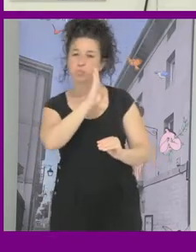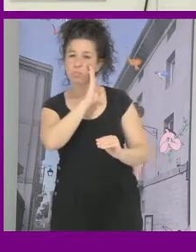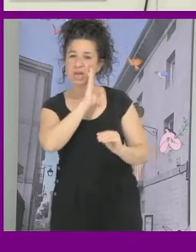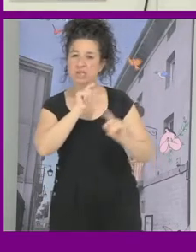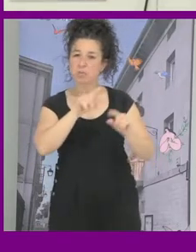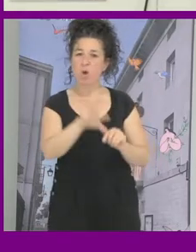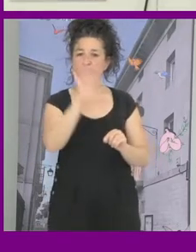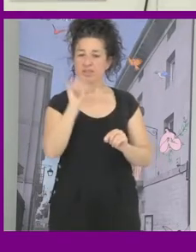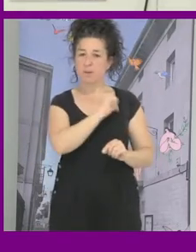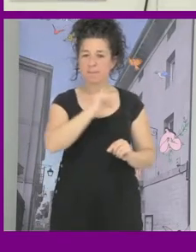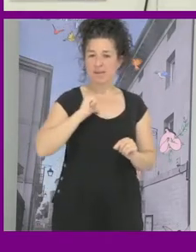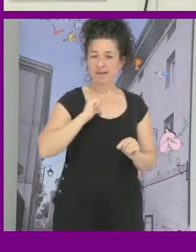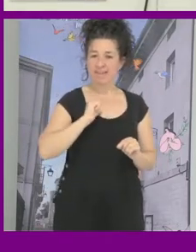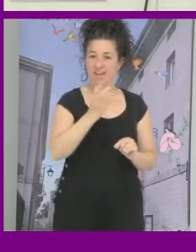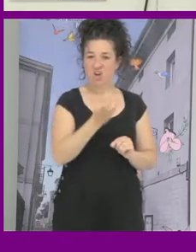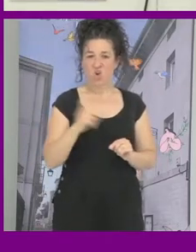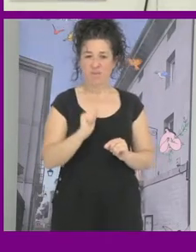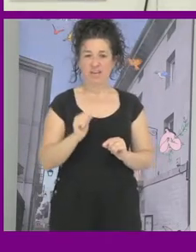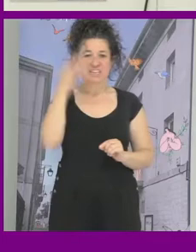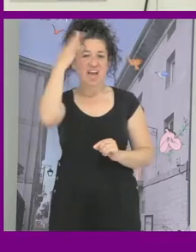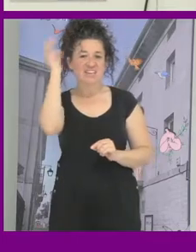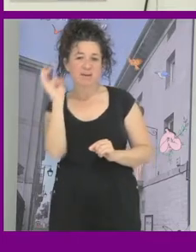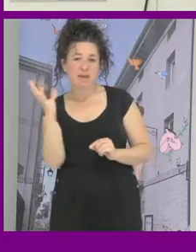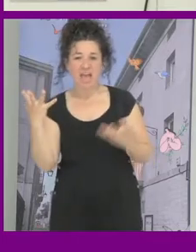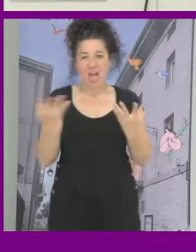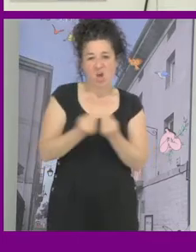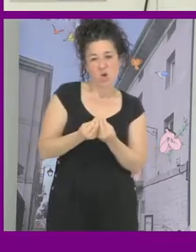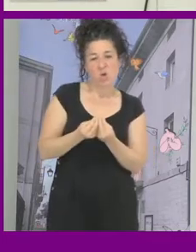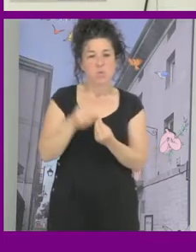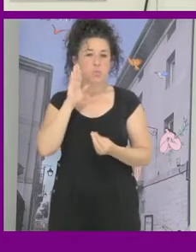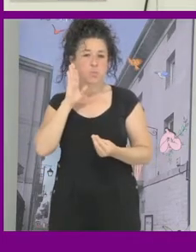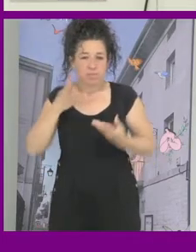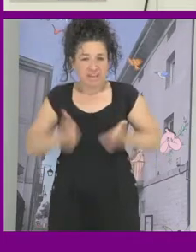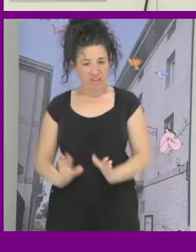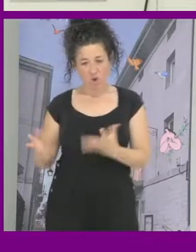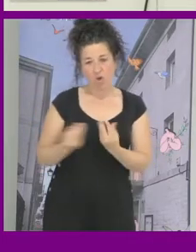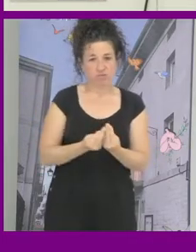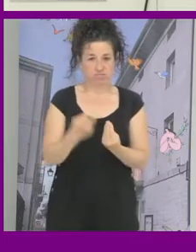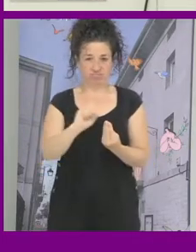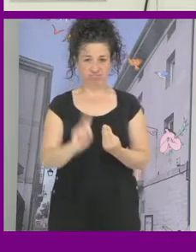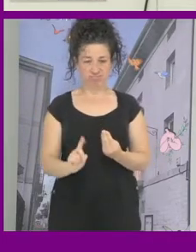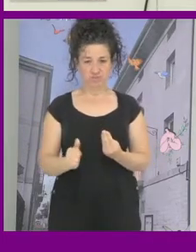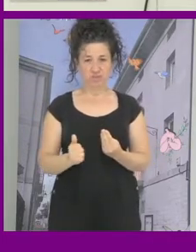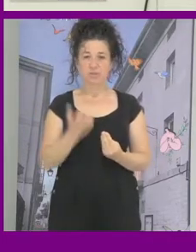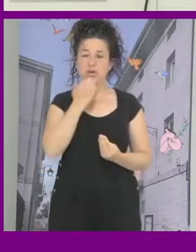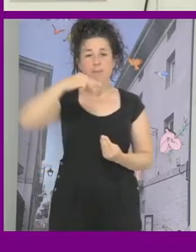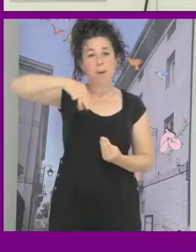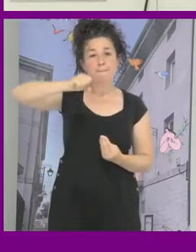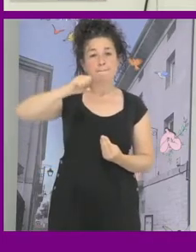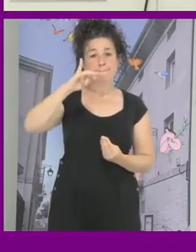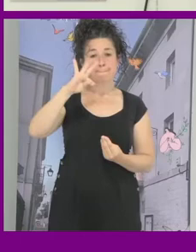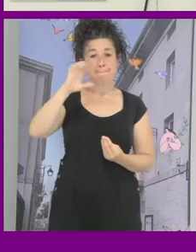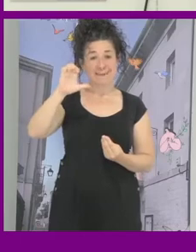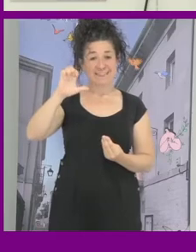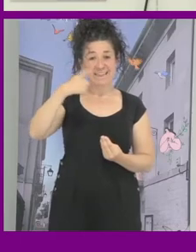bat eta ez etorri umearekin asanbladara zirikatzera, ez? Nolabait. Orduan adibidez Maite Garbayo, ez?